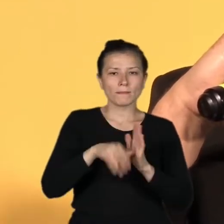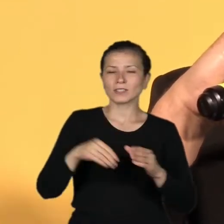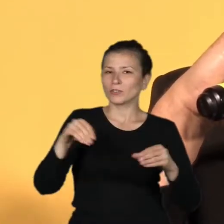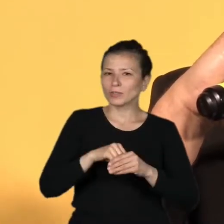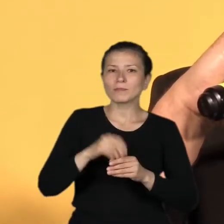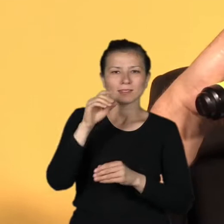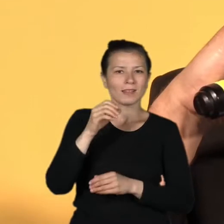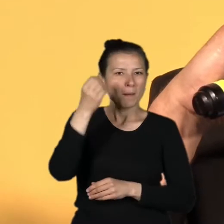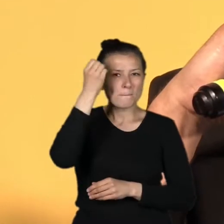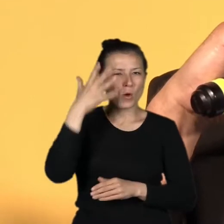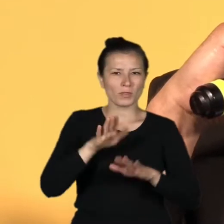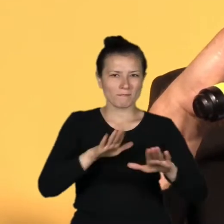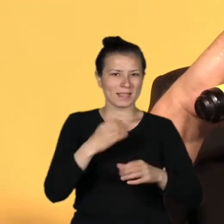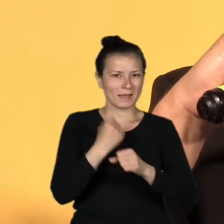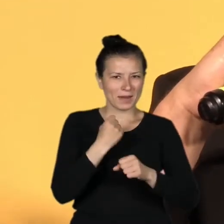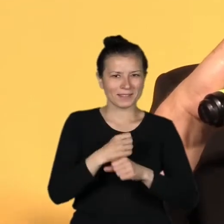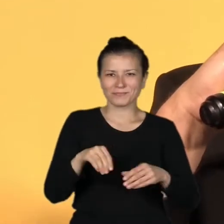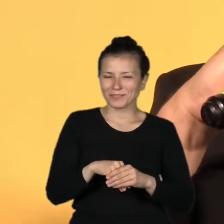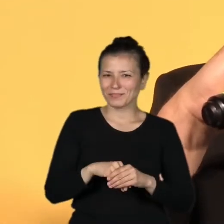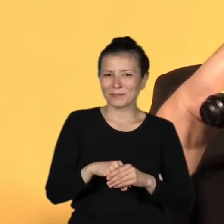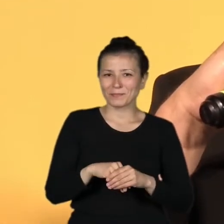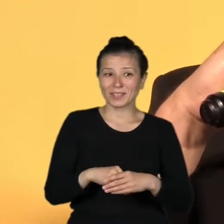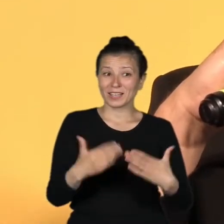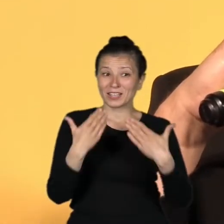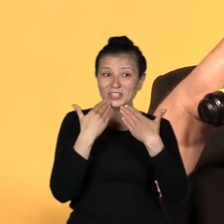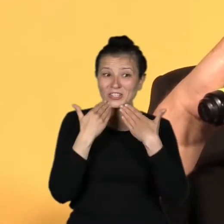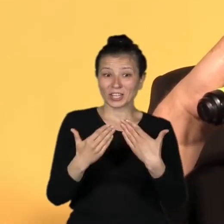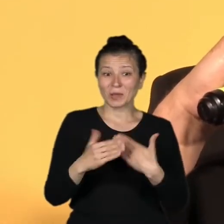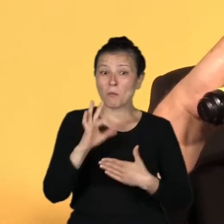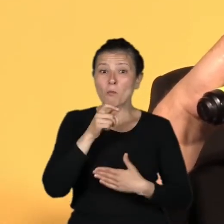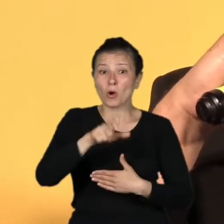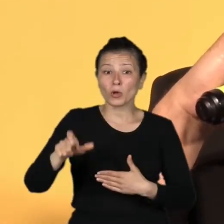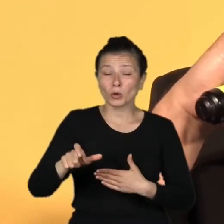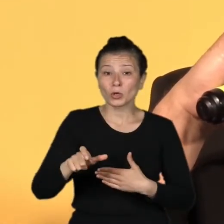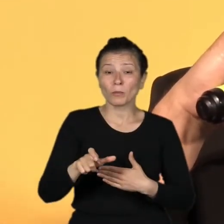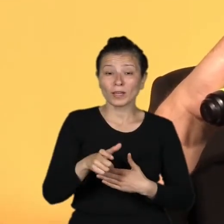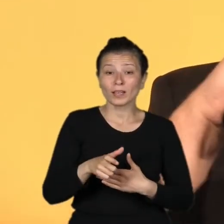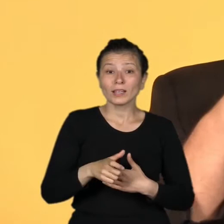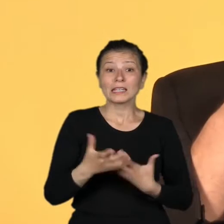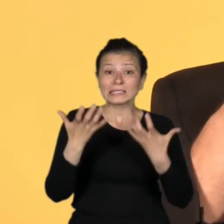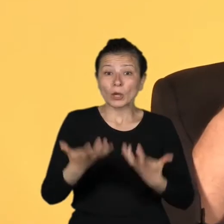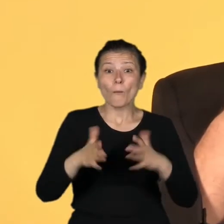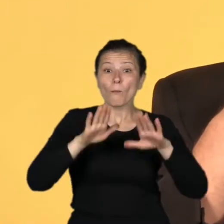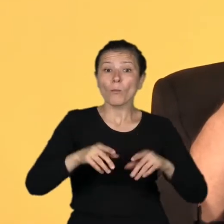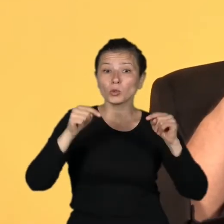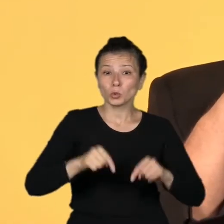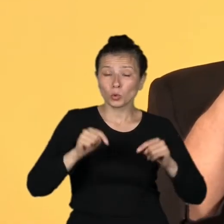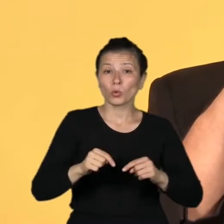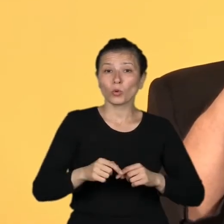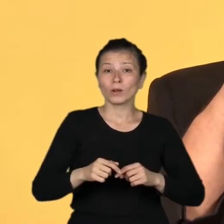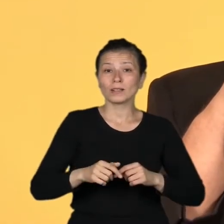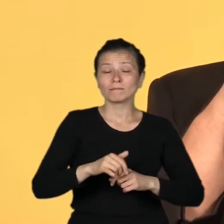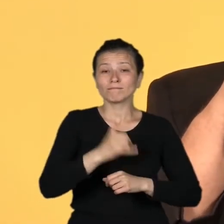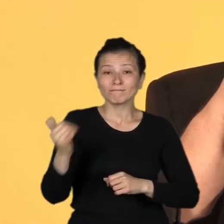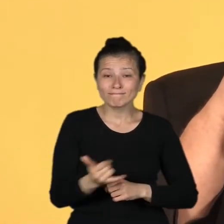pracy, powiedziałbym, on nie tylko zatrzyma tu młode osoby i ten młody potencjał kadrowy,